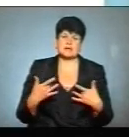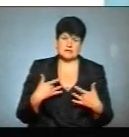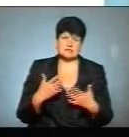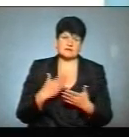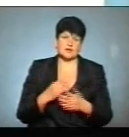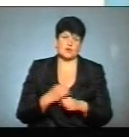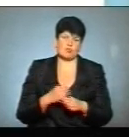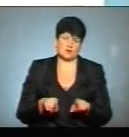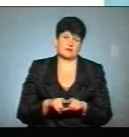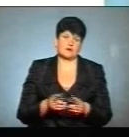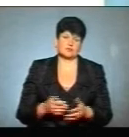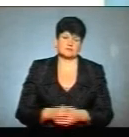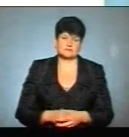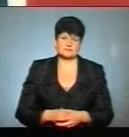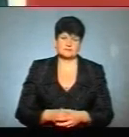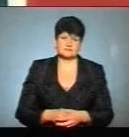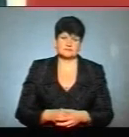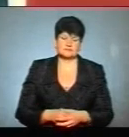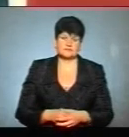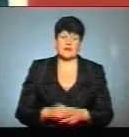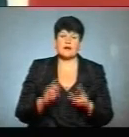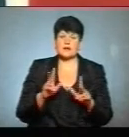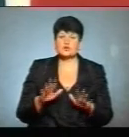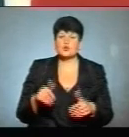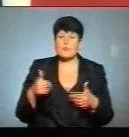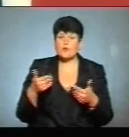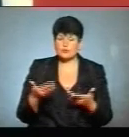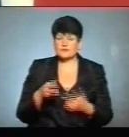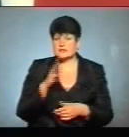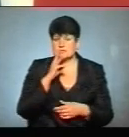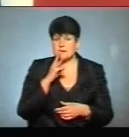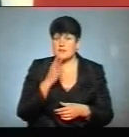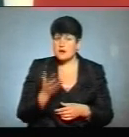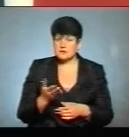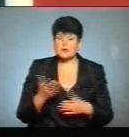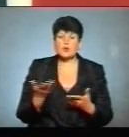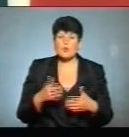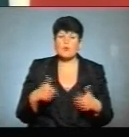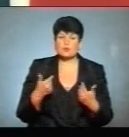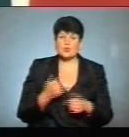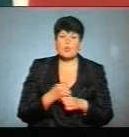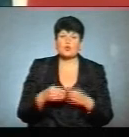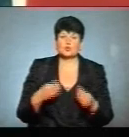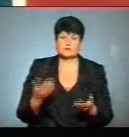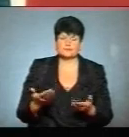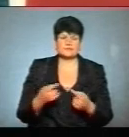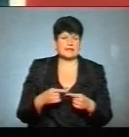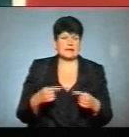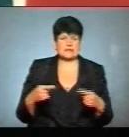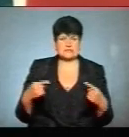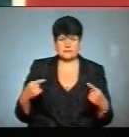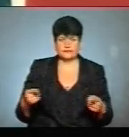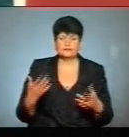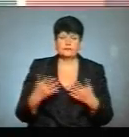в нас робота. А як щодо пропонованої заробітної плати, яку пропонують роботодавці? Дуже різно. Ви знаєте,